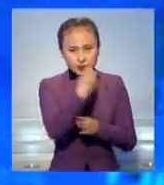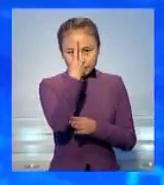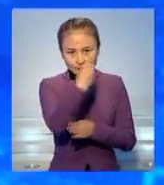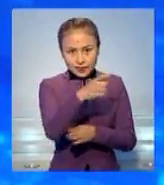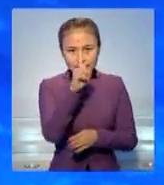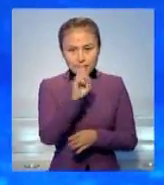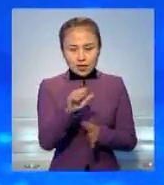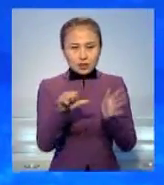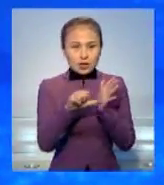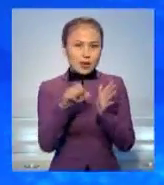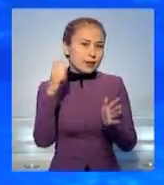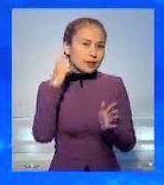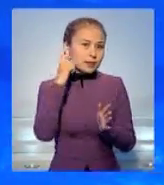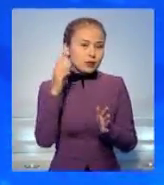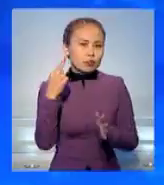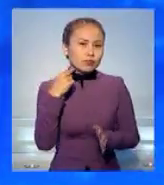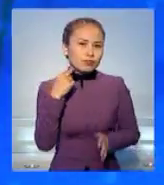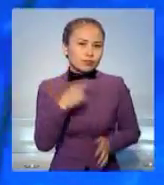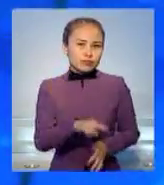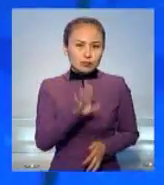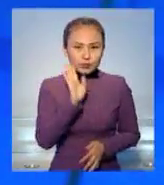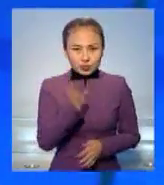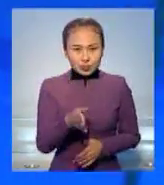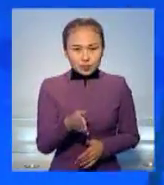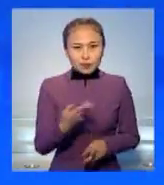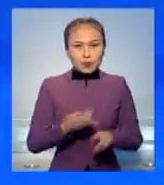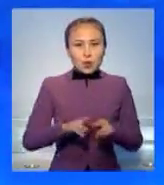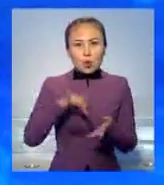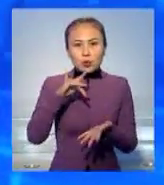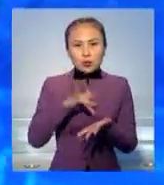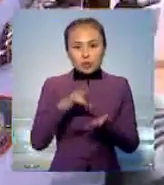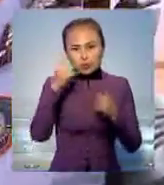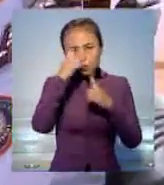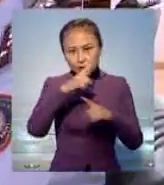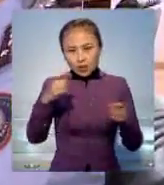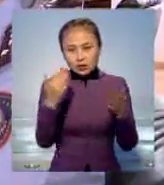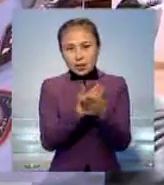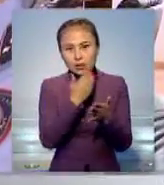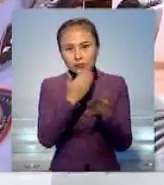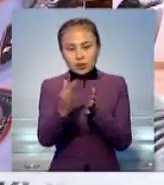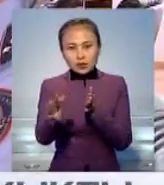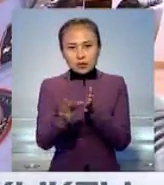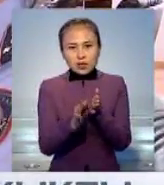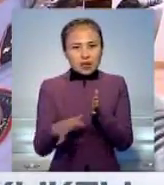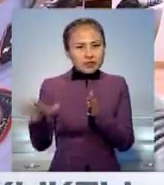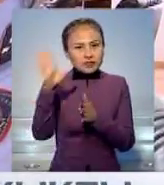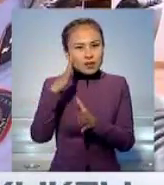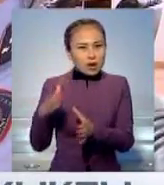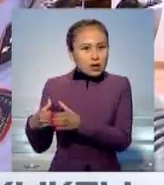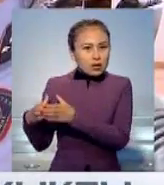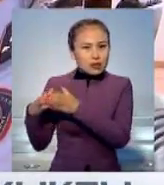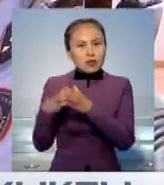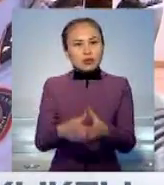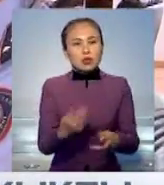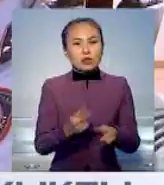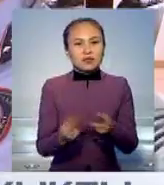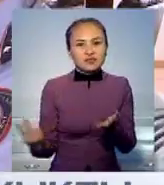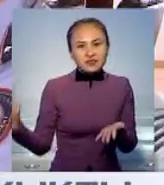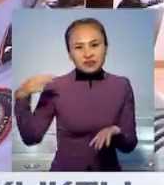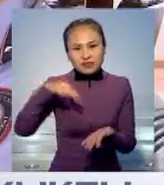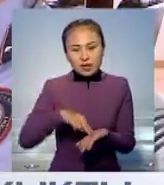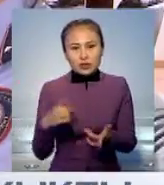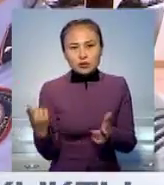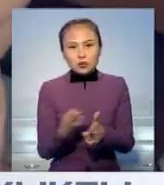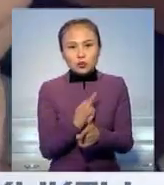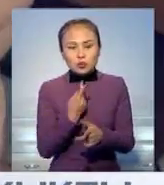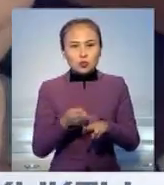осы қылығы үшін 6 жылға дейін бас бостандығынан айырылуы мүмкін. Орталыққа су хабар түсе салысымен барлық күшті құрылымдар аяғынан тік тұрды.